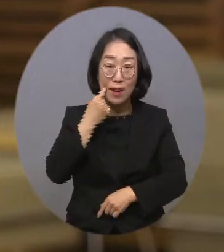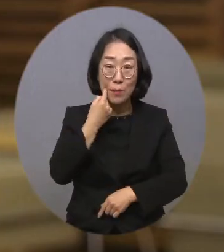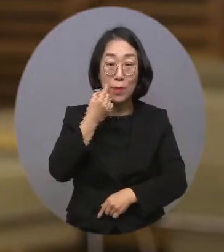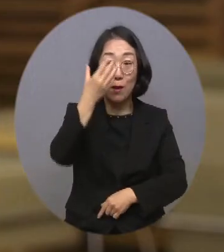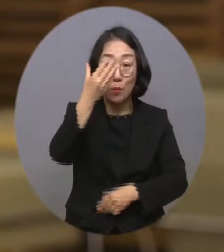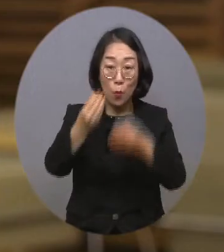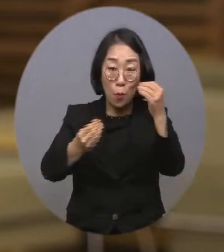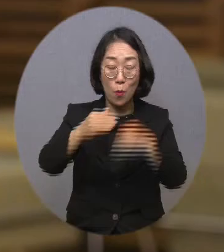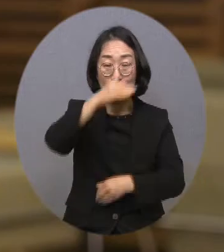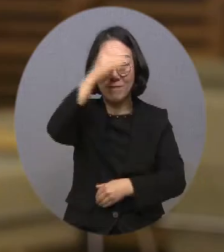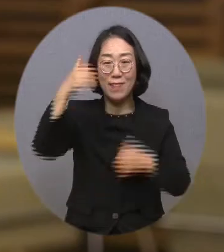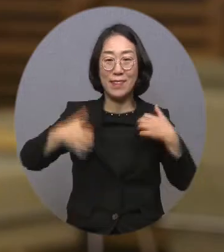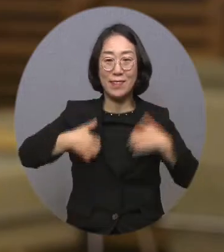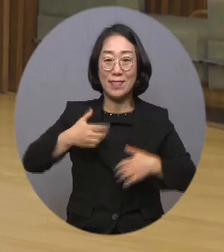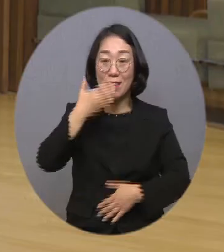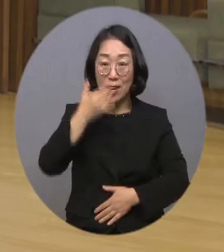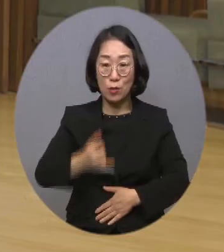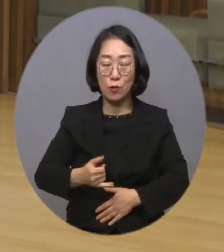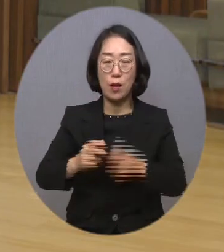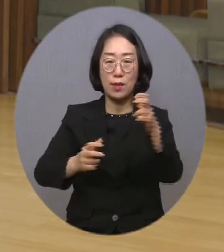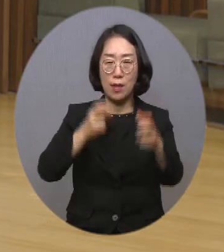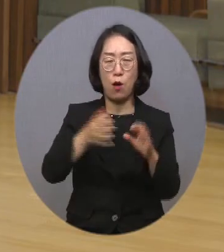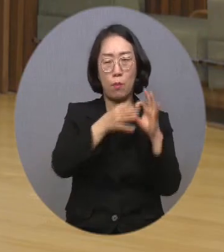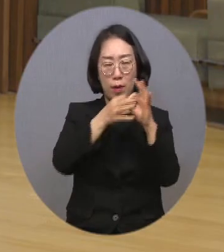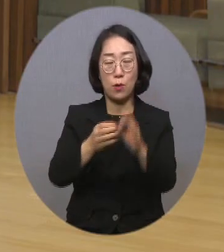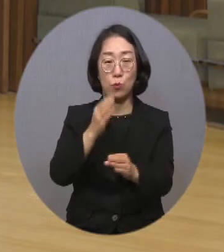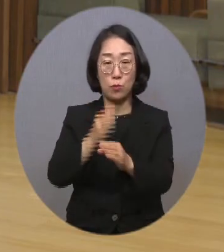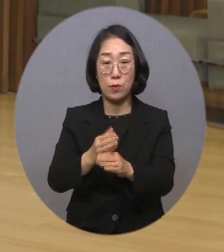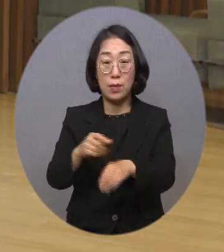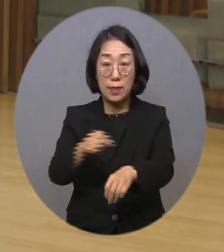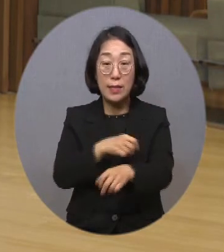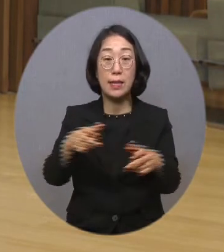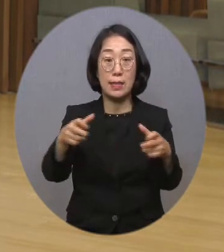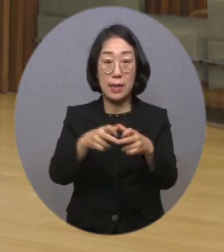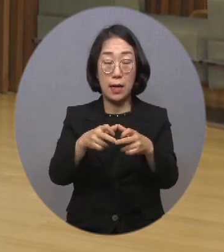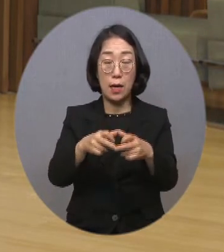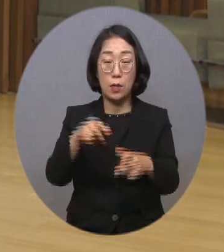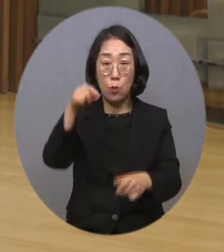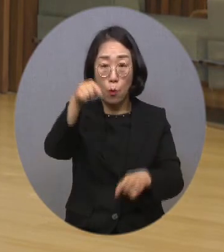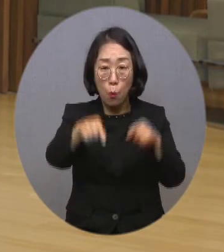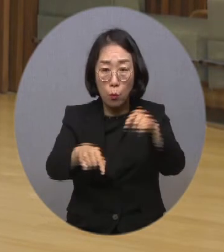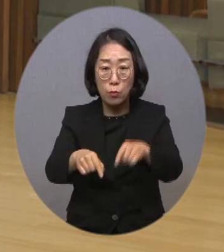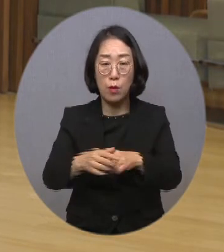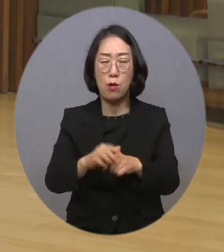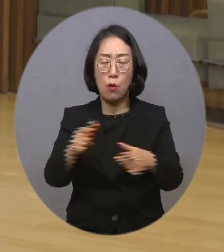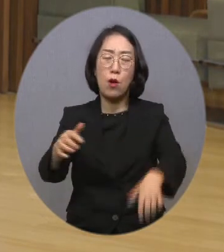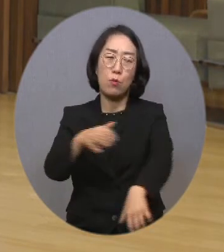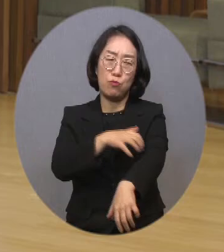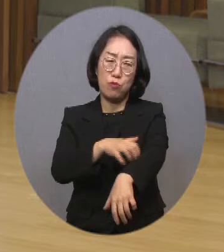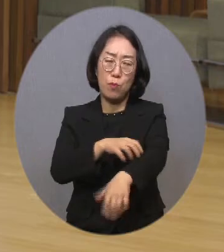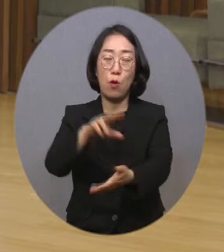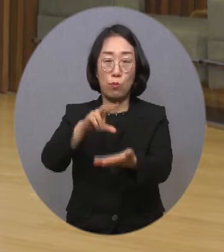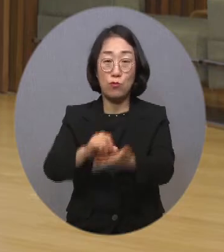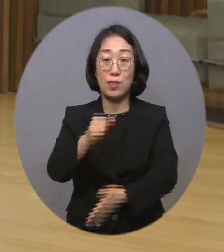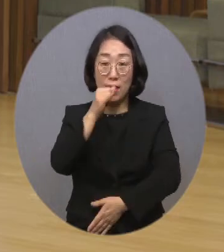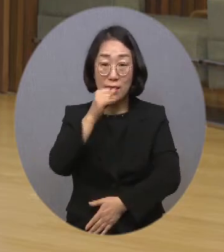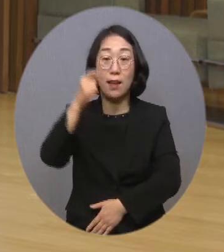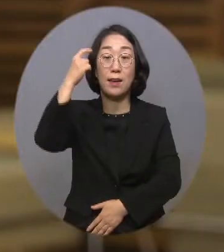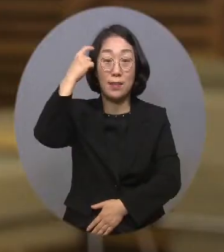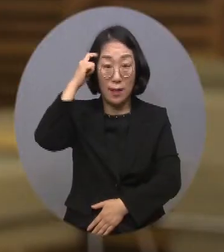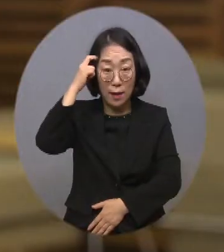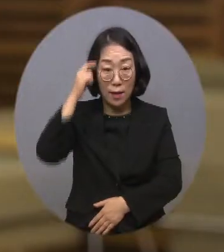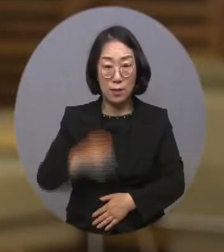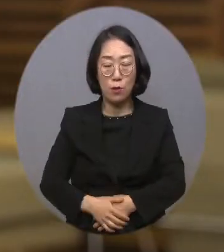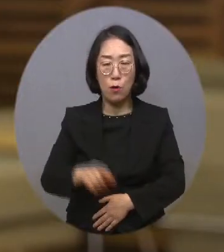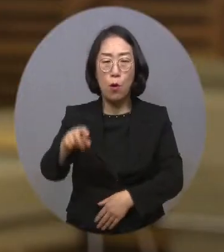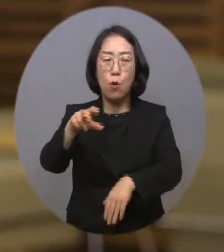여러 가지 사업들을 펼쳐왔습니다. 특히 장애인들이 국립공원을 이용하는데 여러 가지 불편할 점이 있다고 생각을 하였고